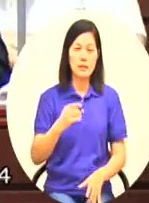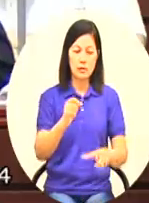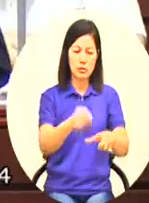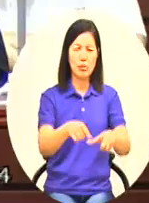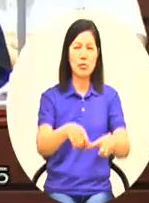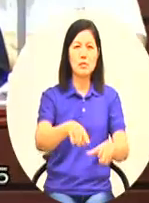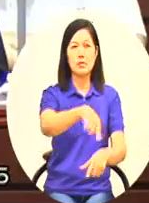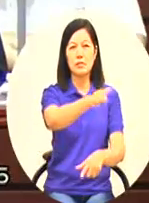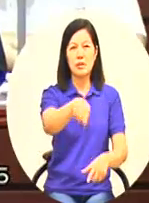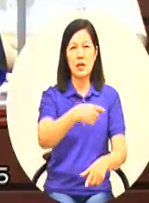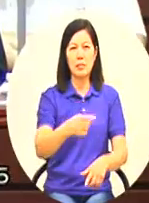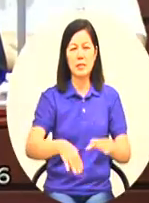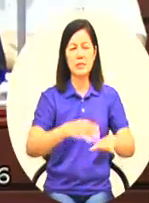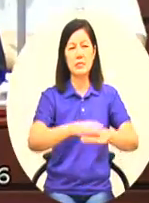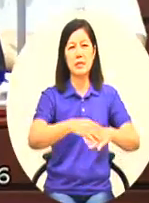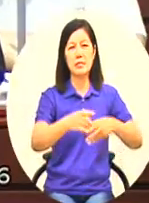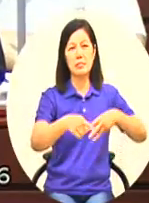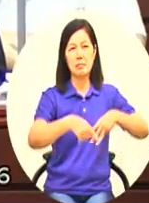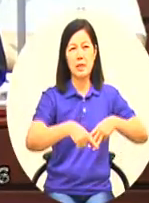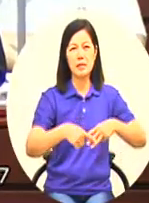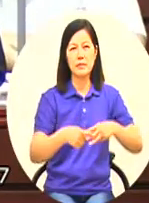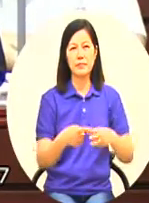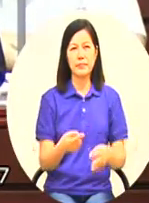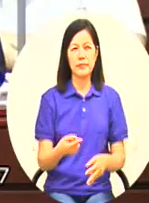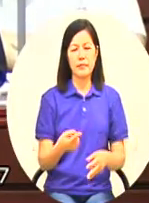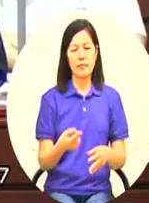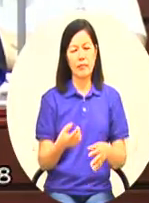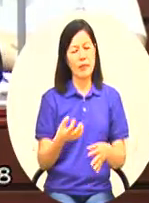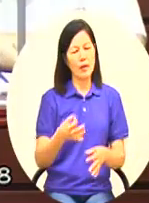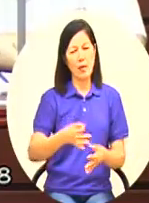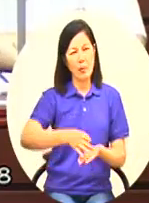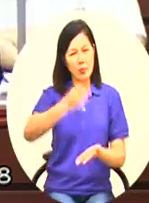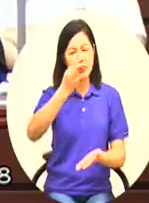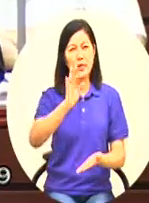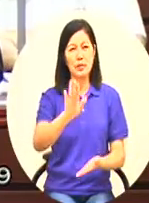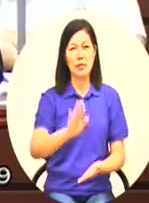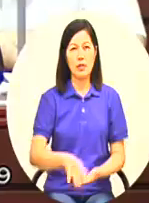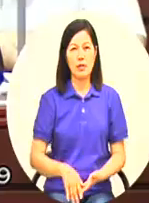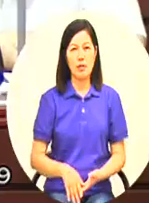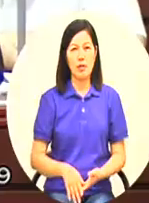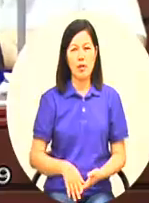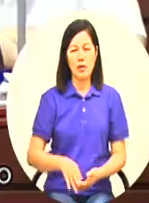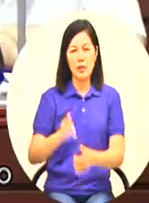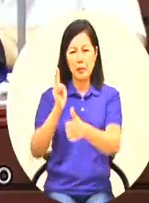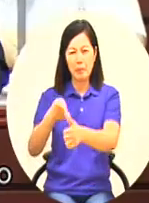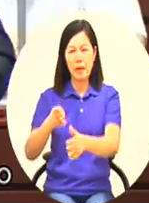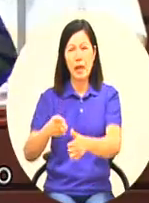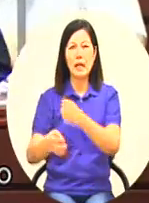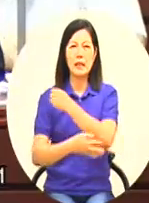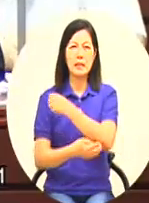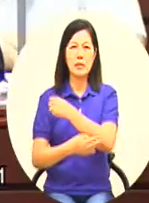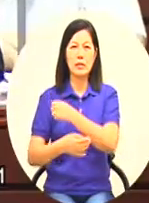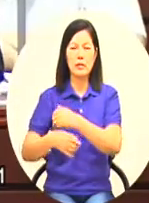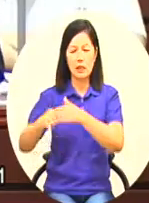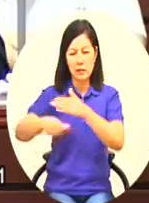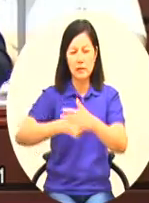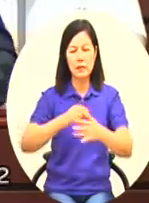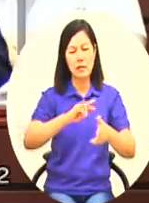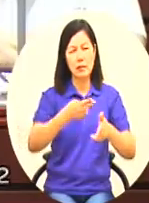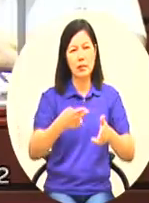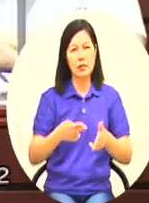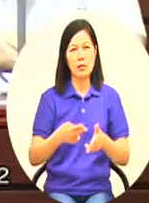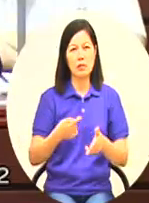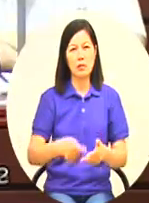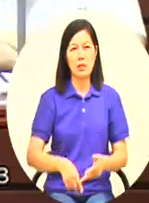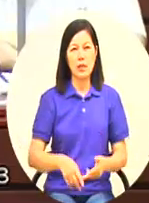的那个成本派工成本也很高，如果你要求他增加工人，他成本高，他又不来标，要不